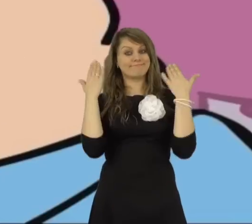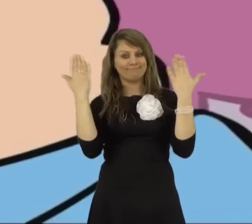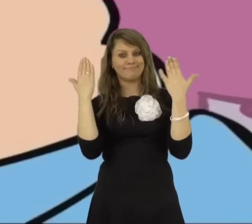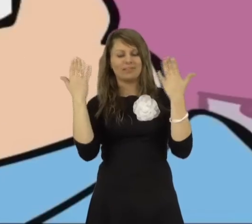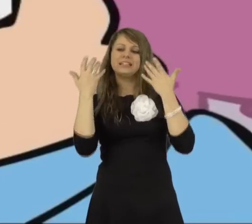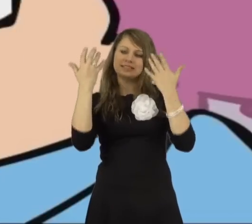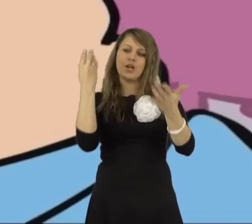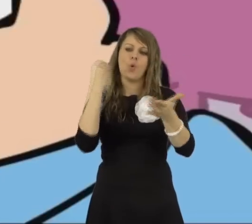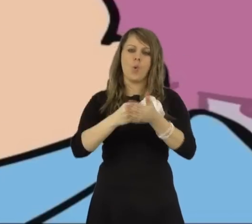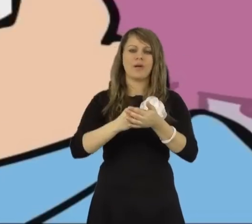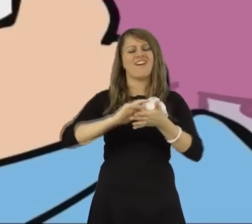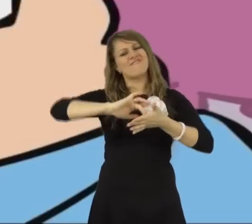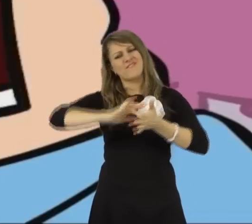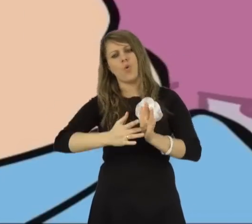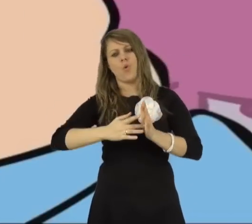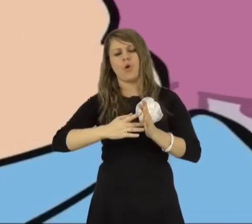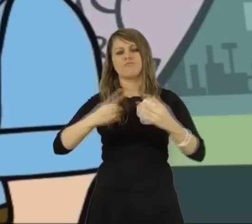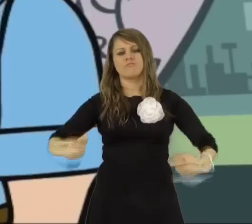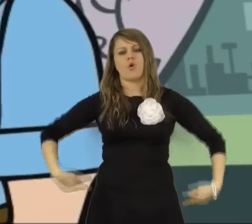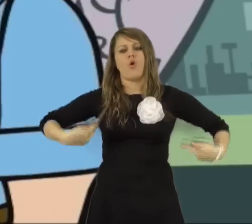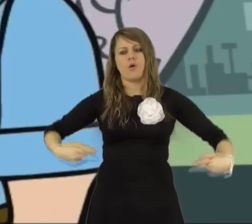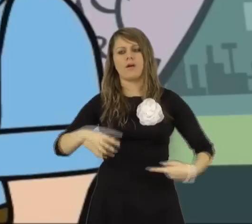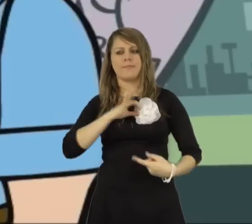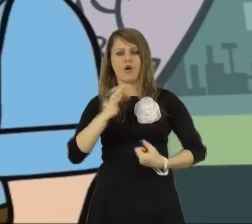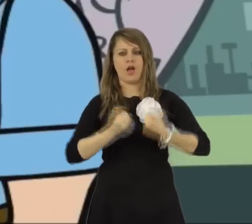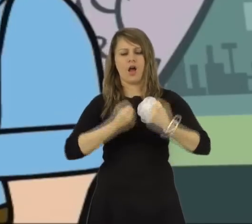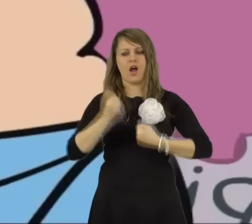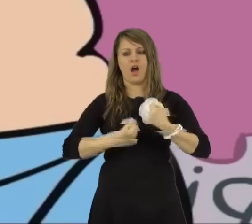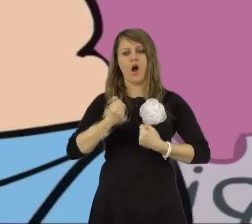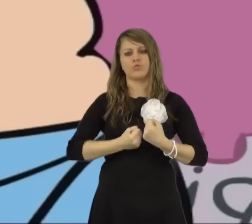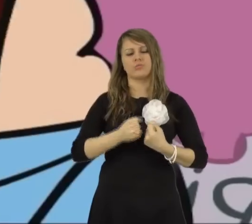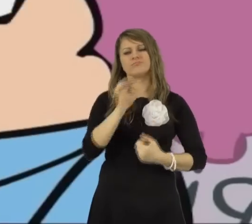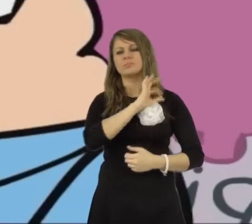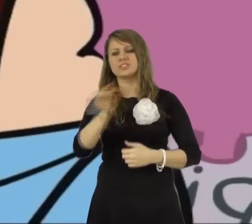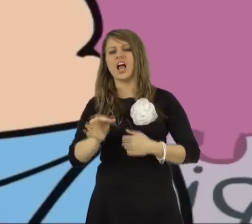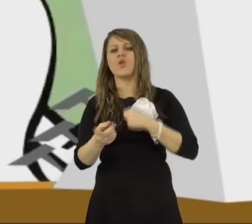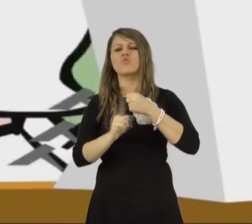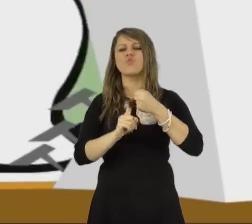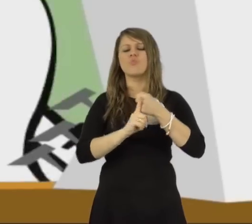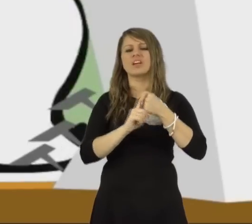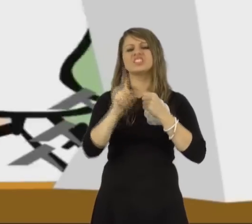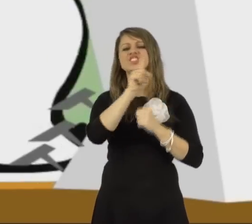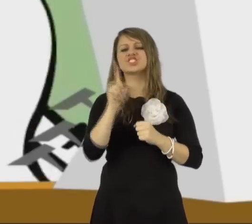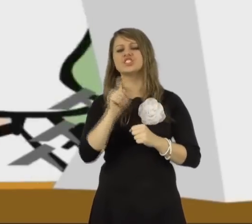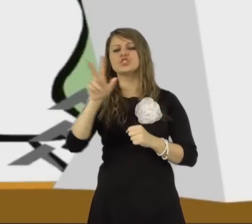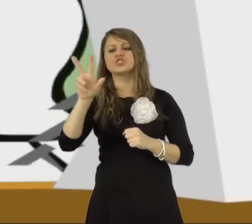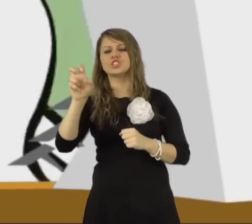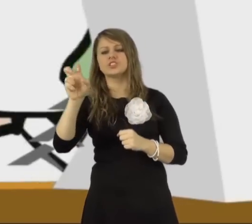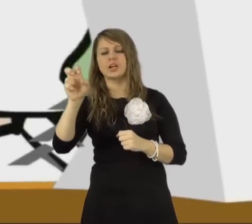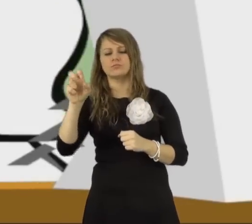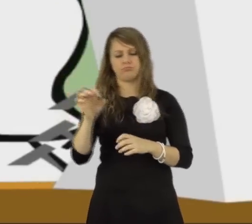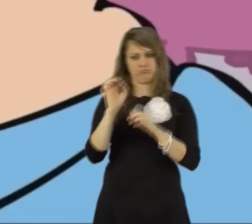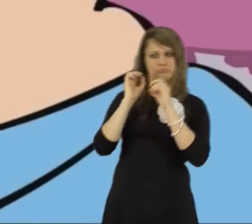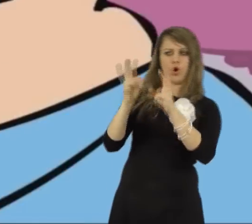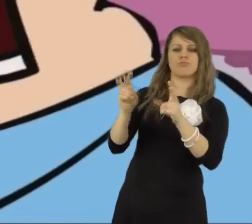Witam! Chciałbym kupić komplet kół do mojego furgonu. Jest to furgon Turbo Z300. Dzień dobry.